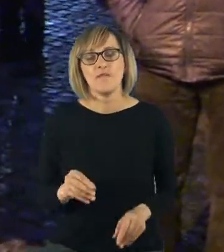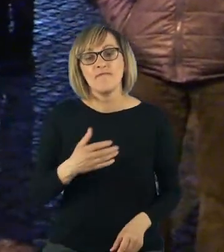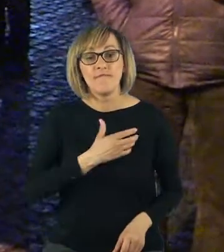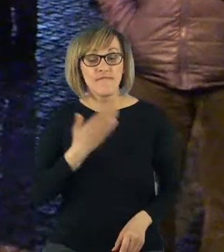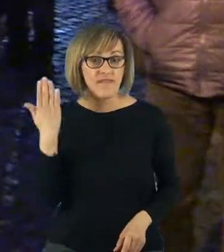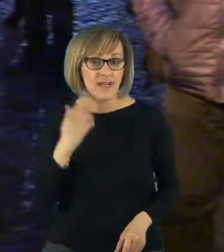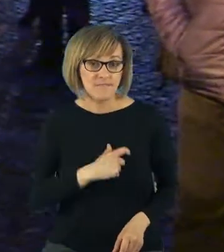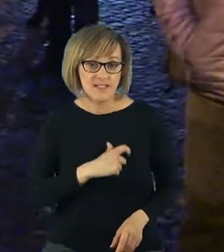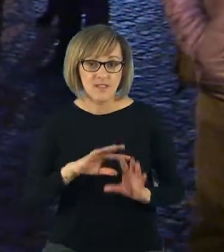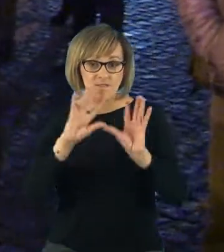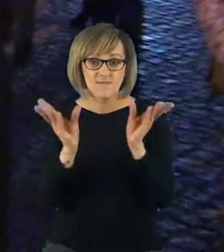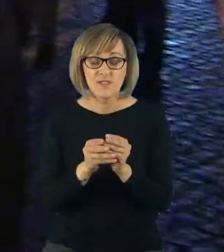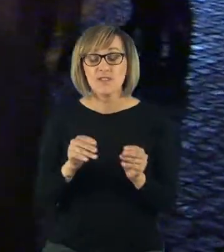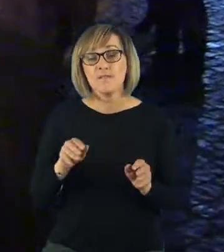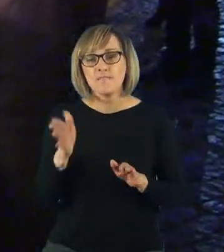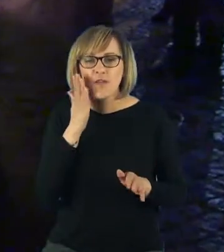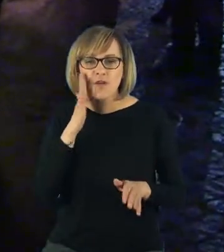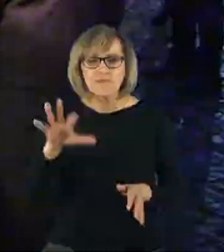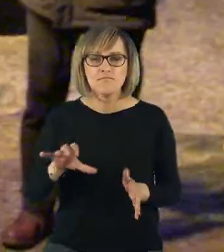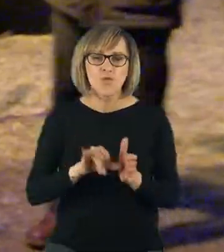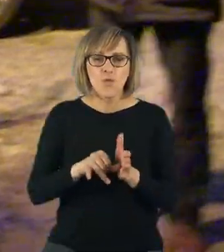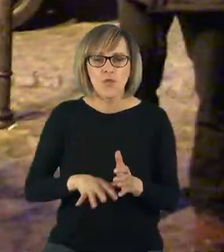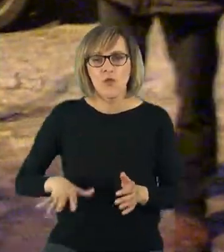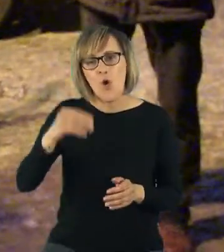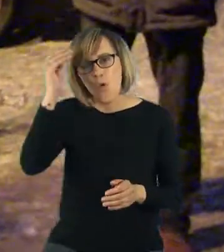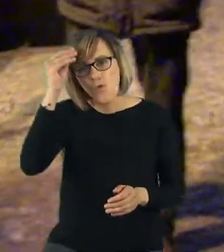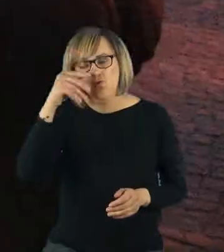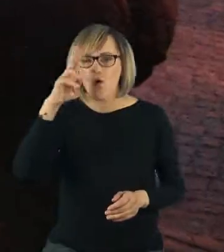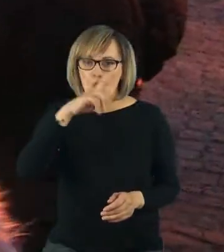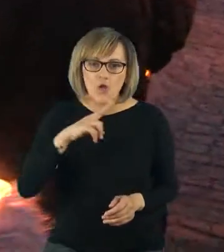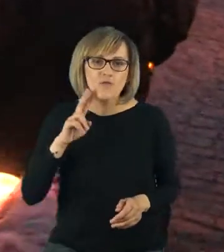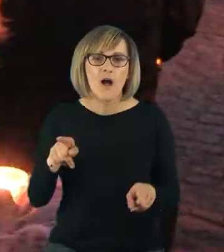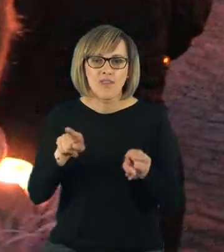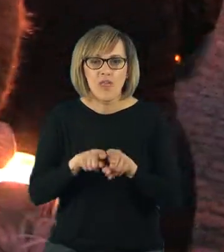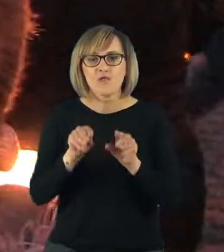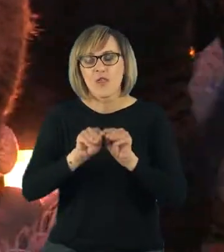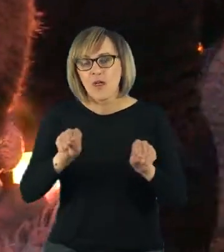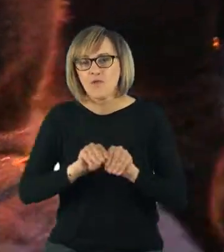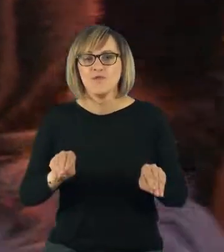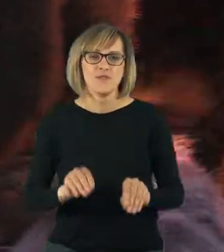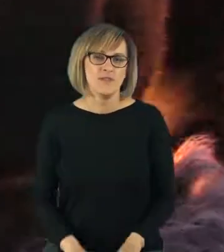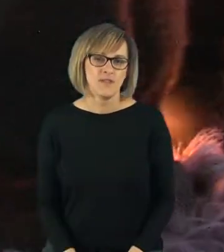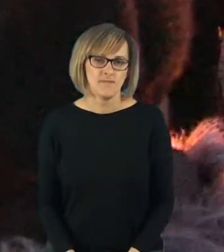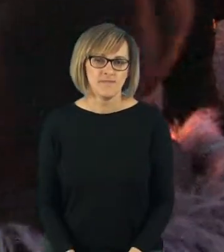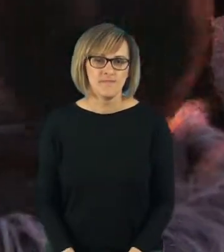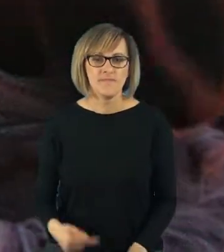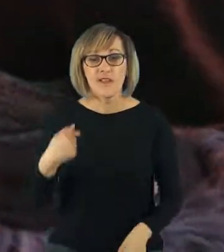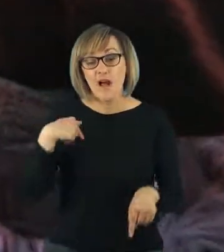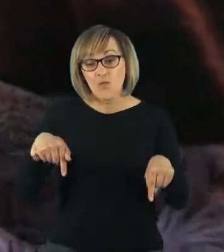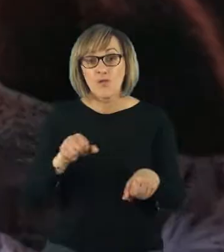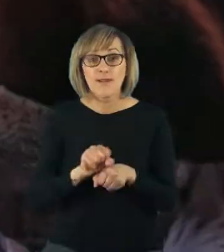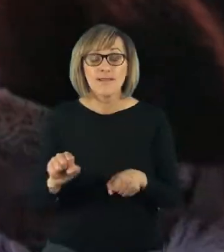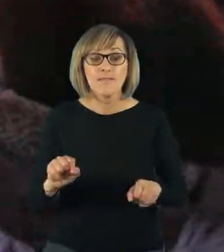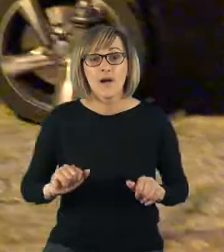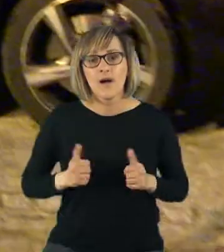wszystkich mieszkańców Kutna, rodziców, uczniów, a przede wszystkim nauczycieli. Ja jestem tu dlatego,